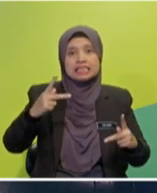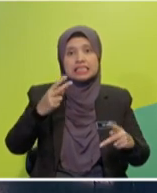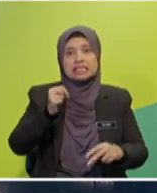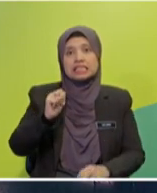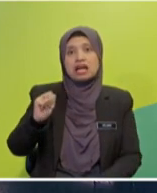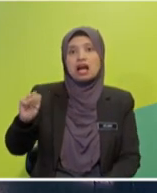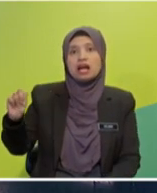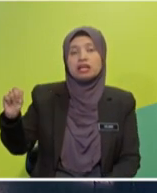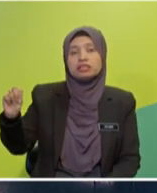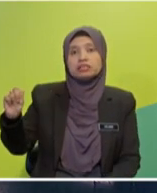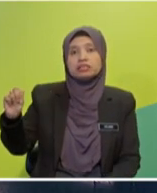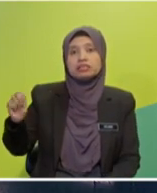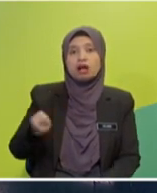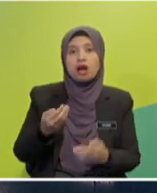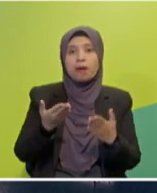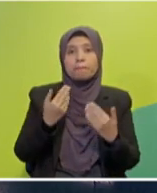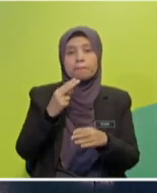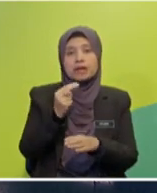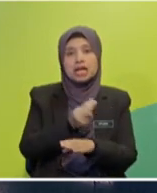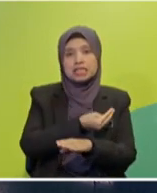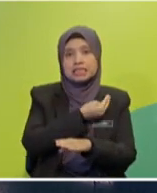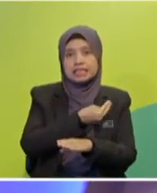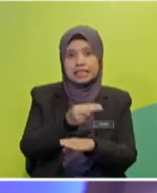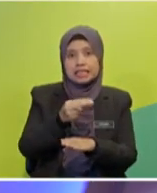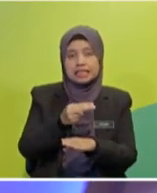semua, mari nyanyi. Kenali